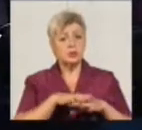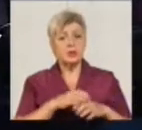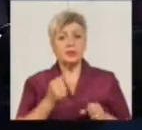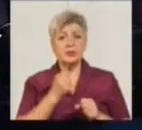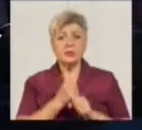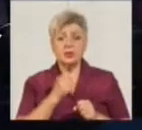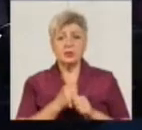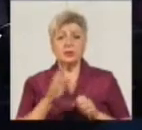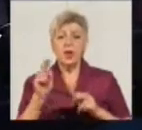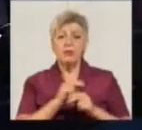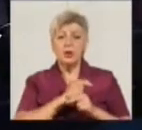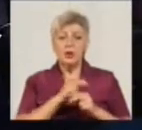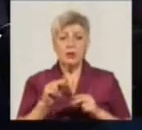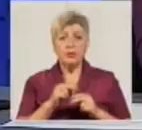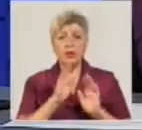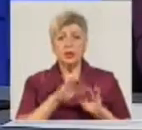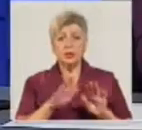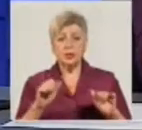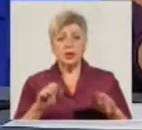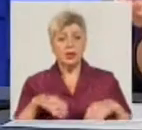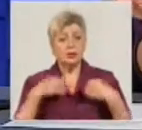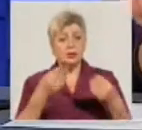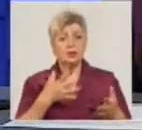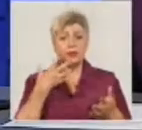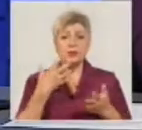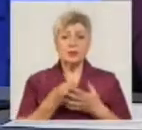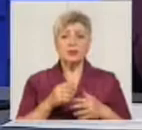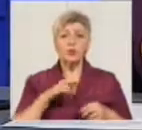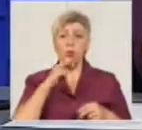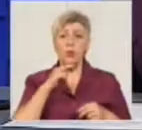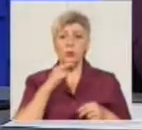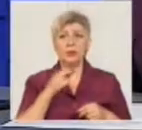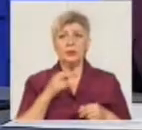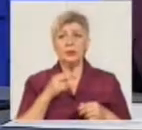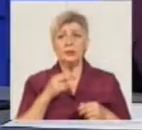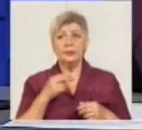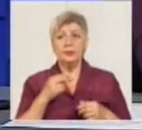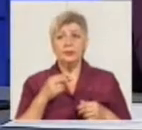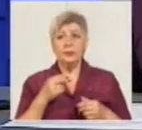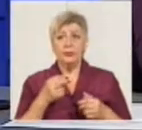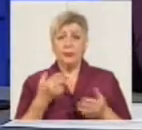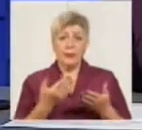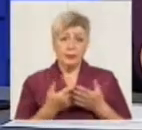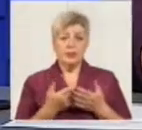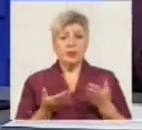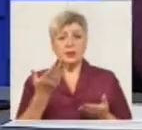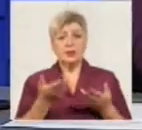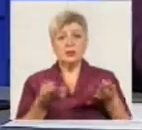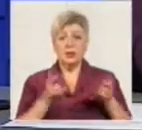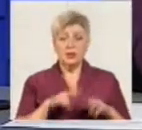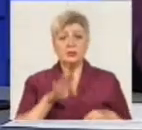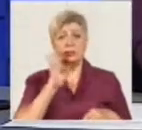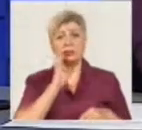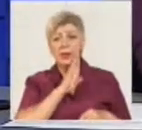виховання дітей, надавати їм свою увагу. Це якщо батьки, наприклад, залишились вдома мати або батько,